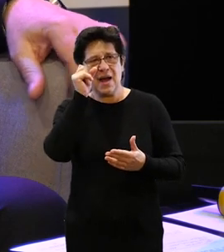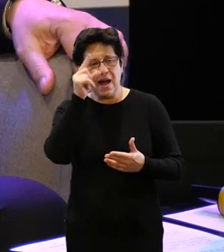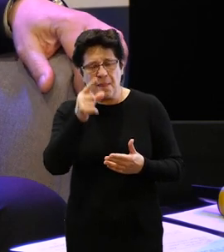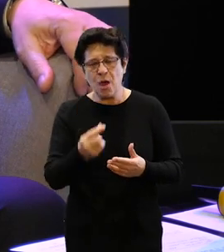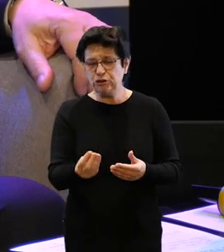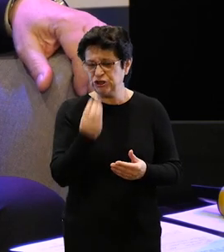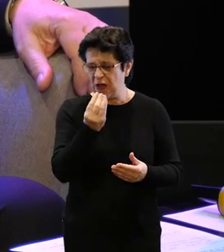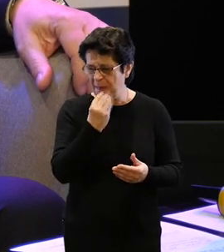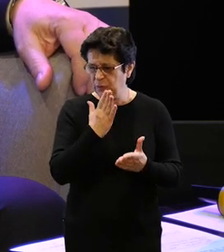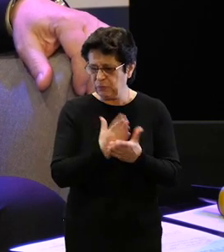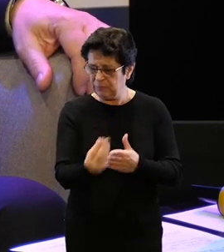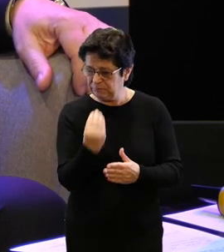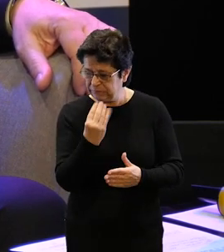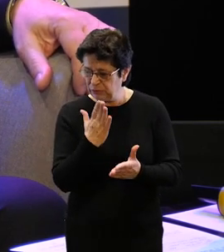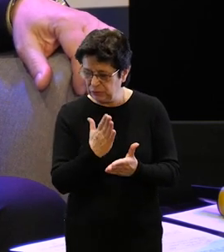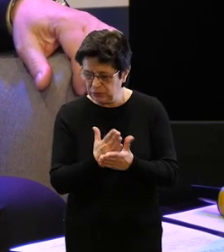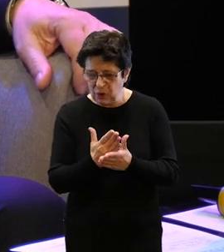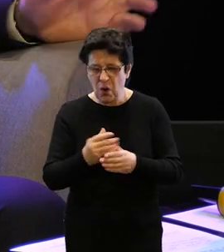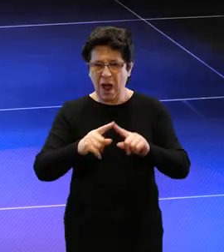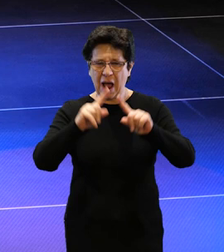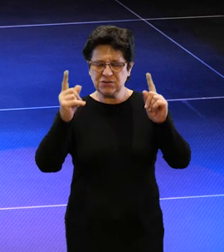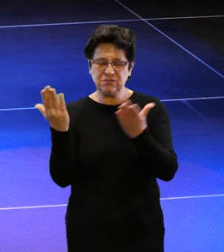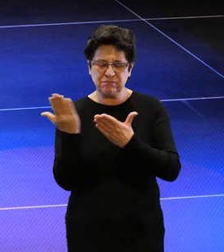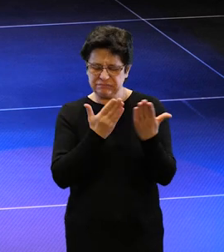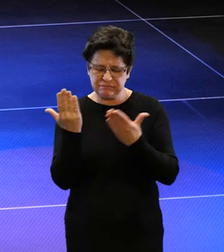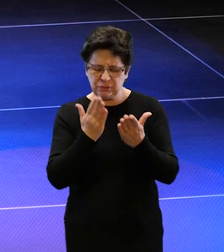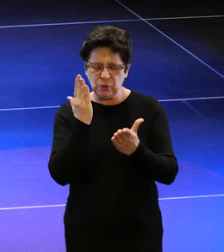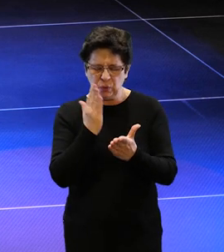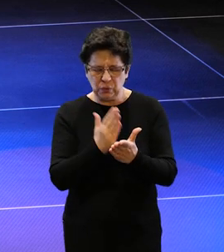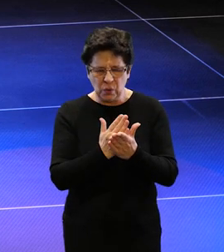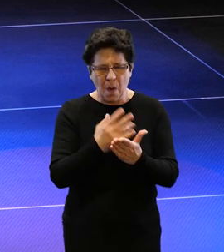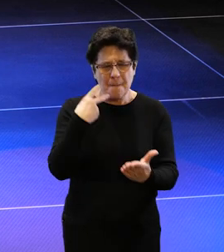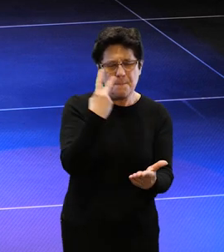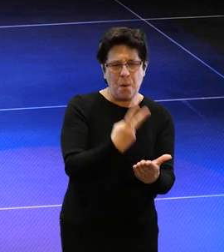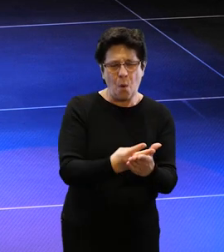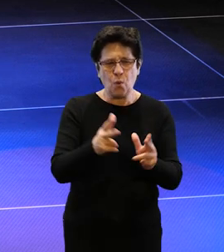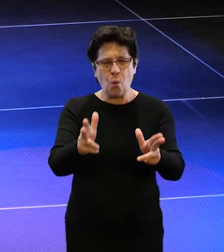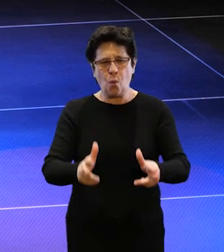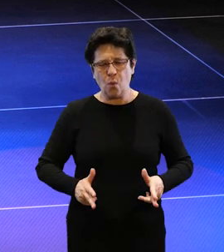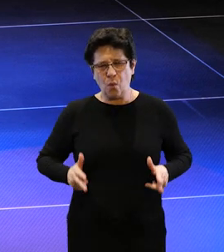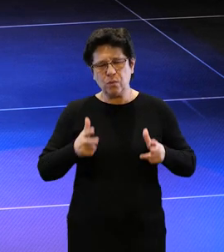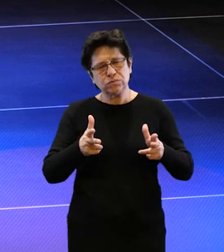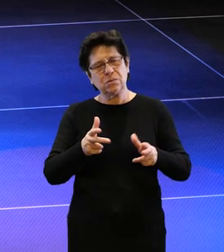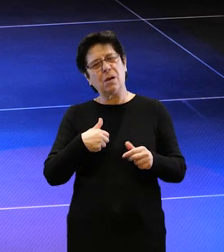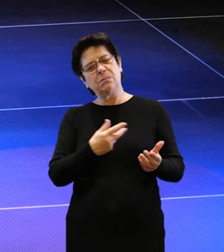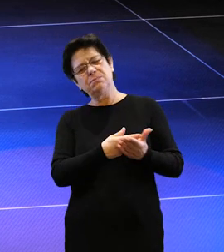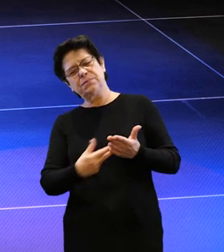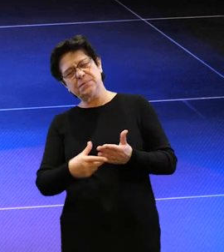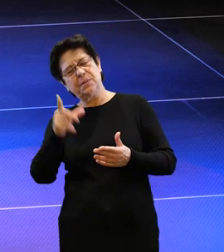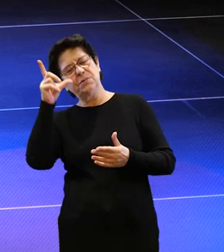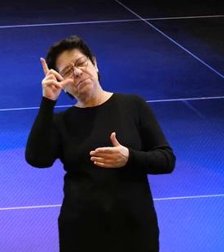śniadanie przeczytał gazetę położył się do łóżka i po prostu zasnął także ta pompa